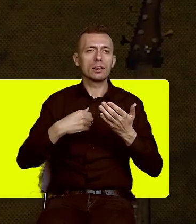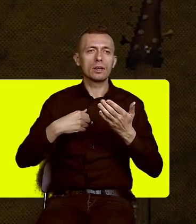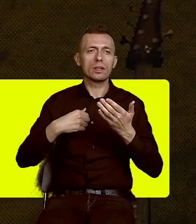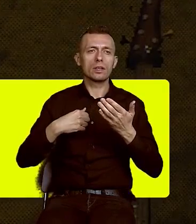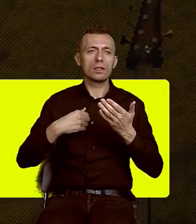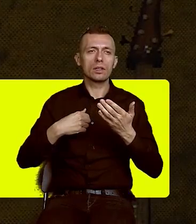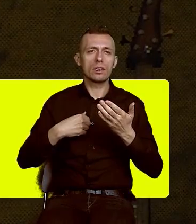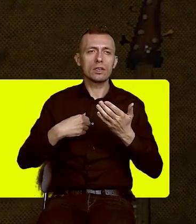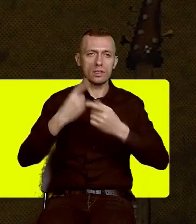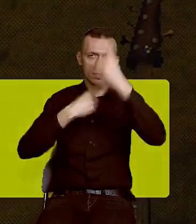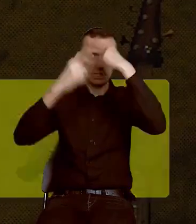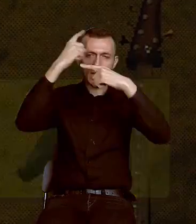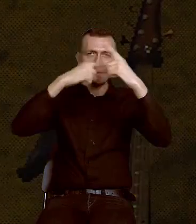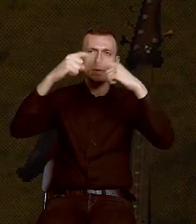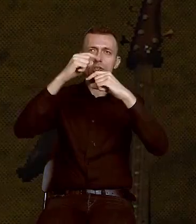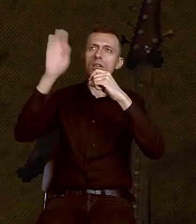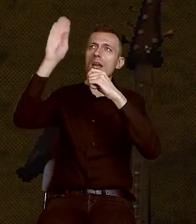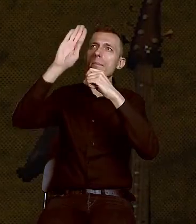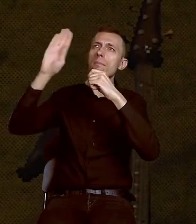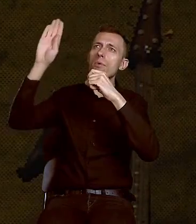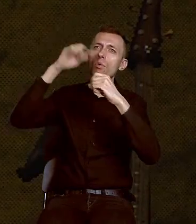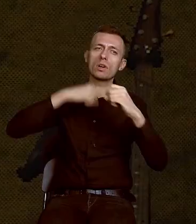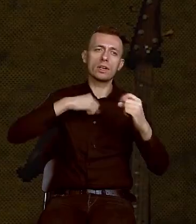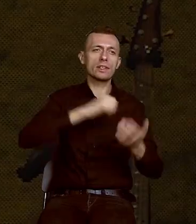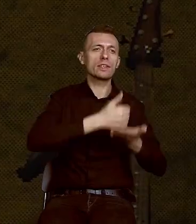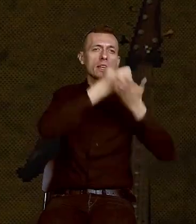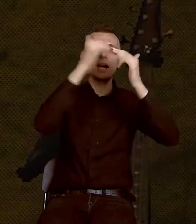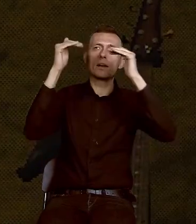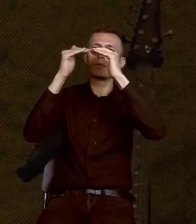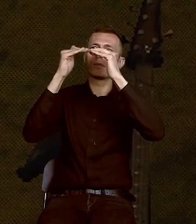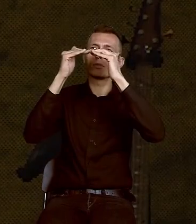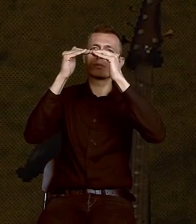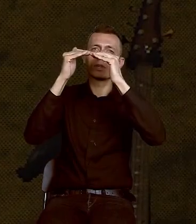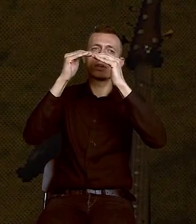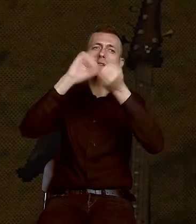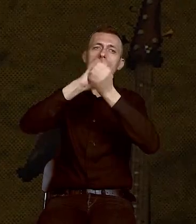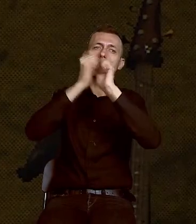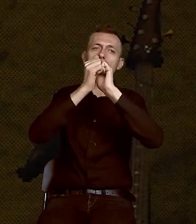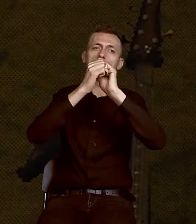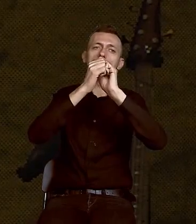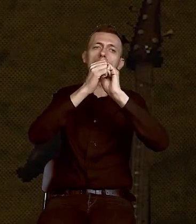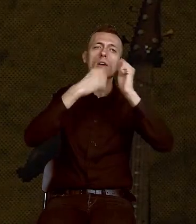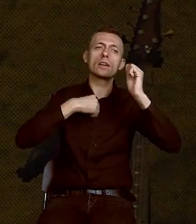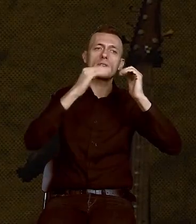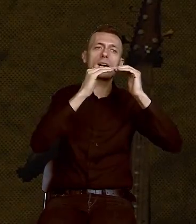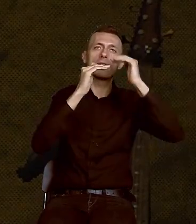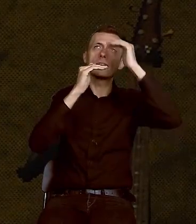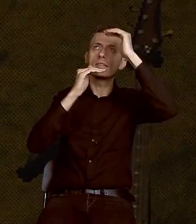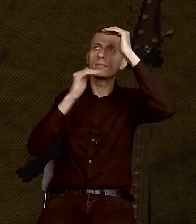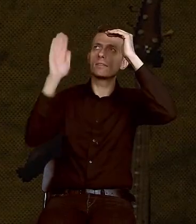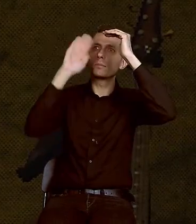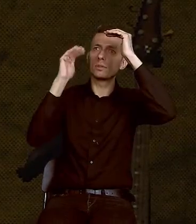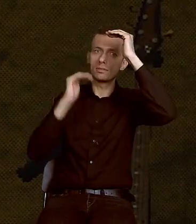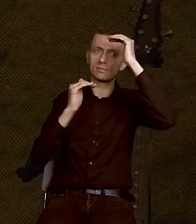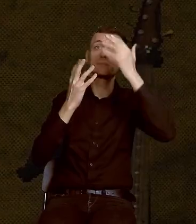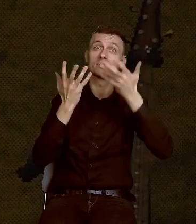rodzaj pożądania staje się twoim udziałem, gdy Bóg mówi, żebyś podążał określoną drogą, a ty